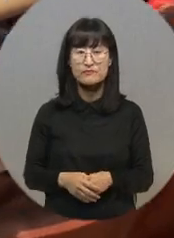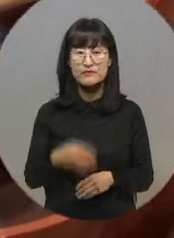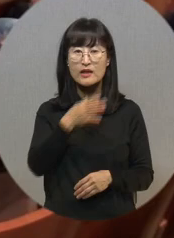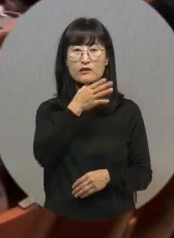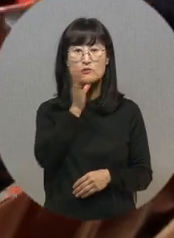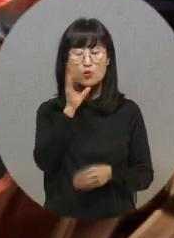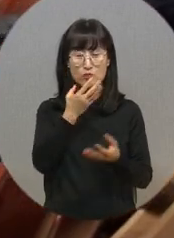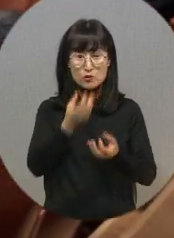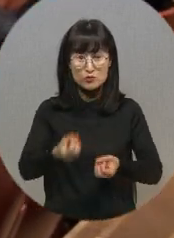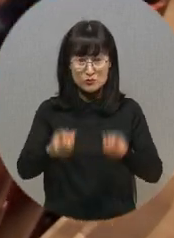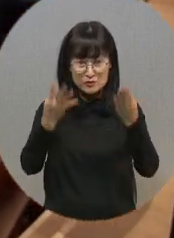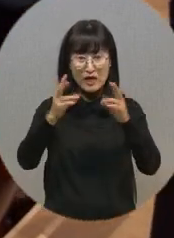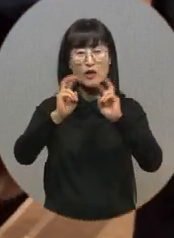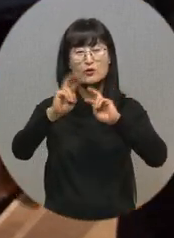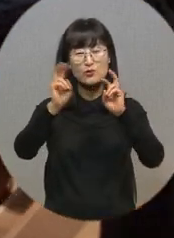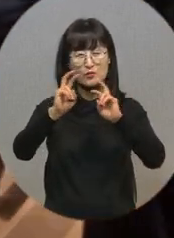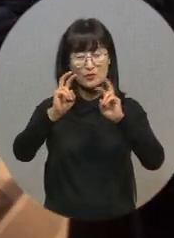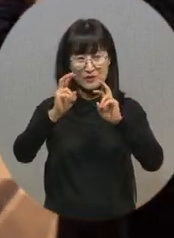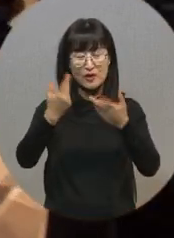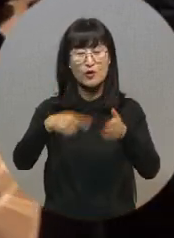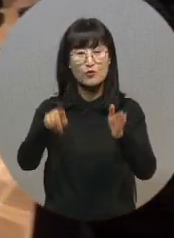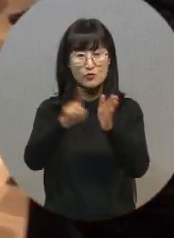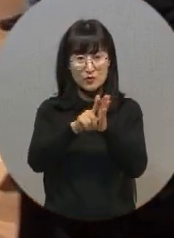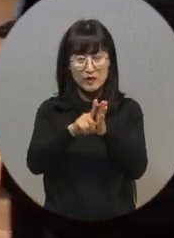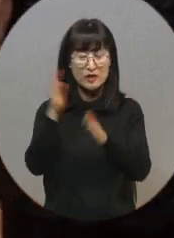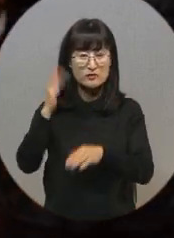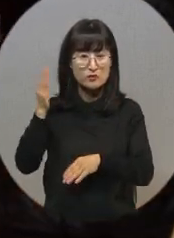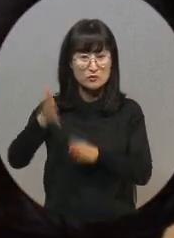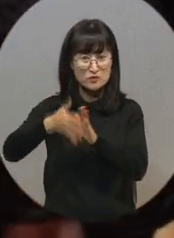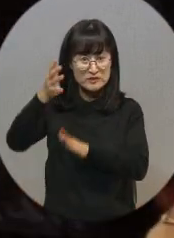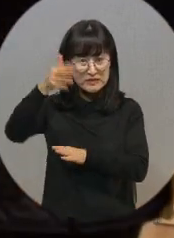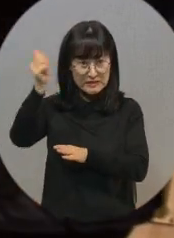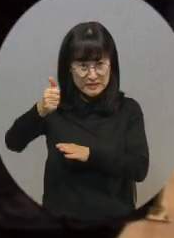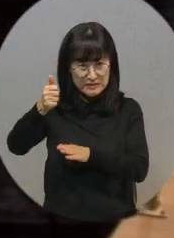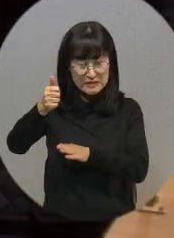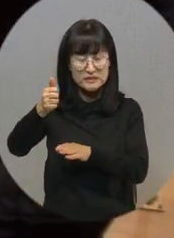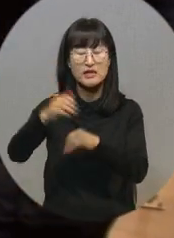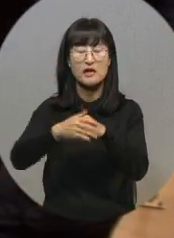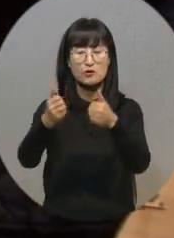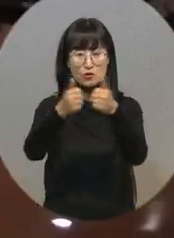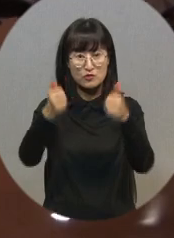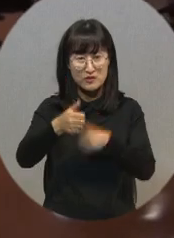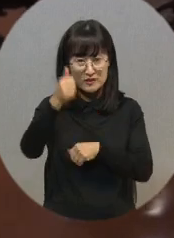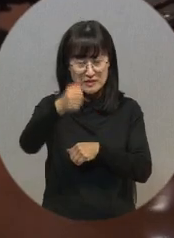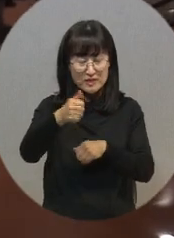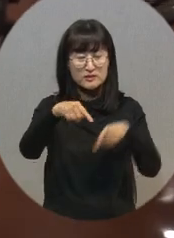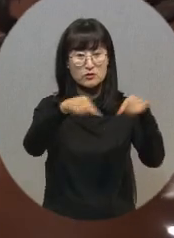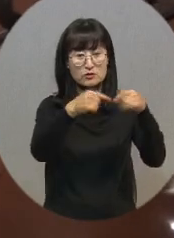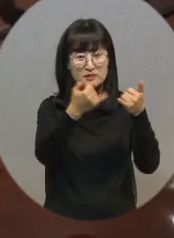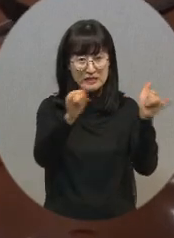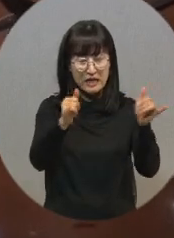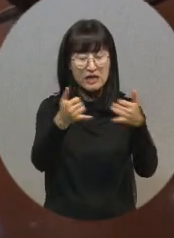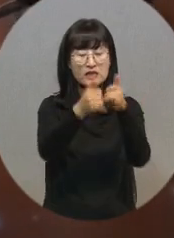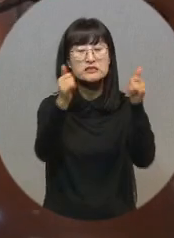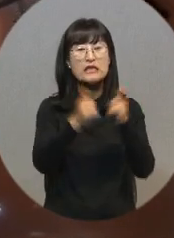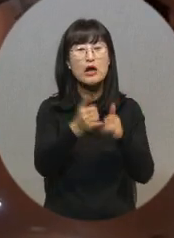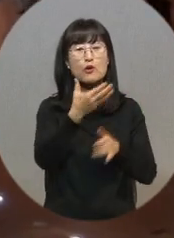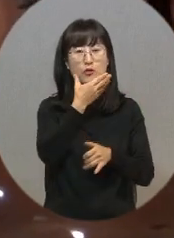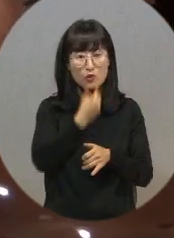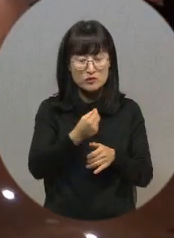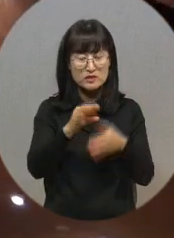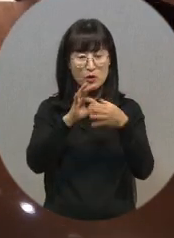어르신들의 축제 축하를 위해 의정부 시장, 시의장을 비롯한 정치인과 사회복지기관